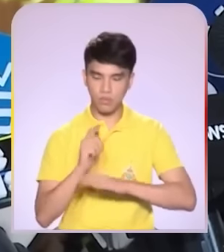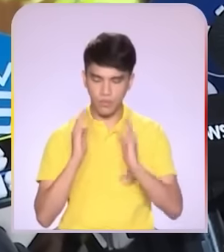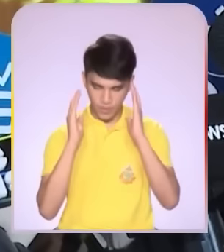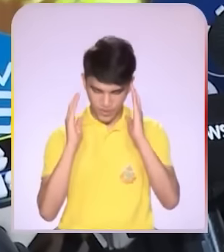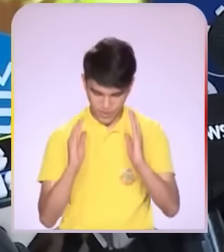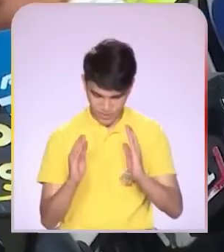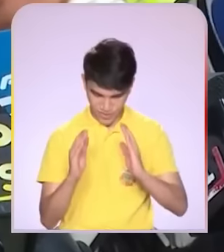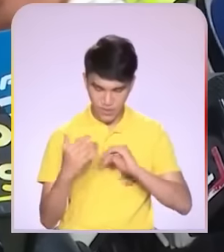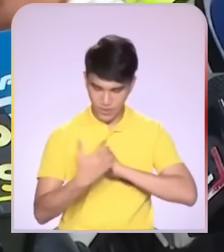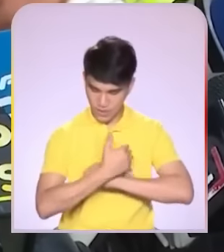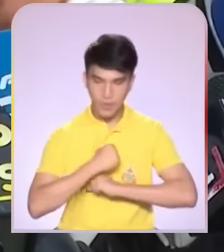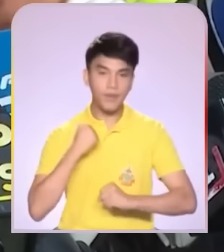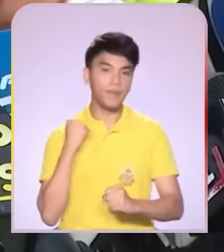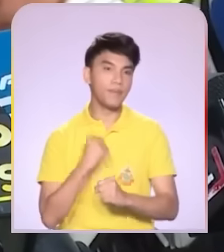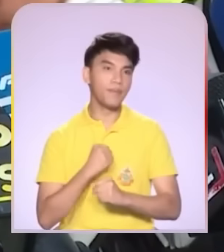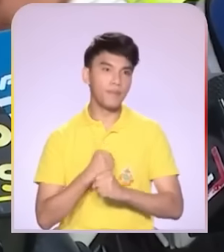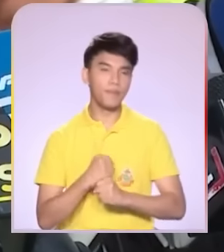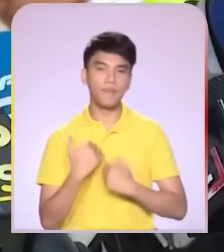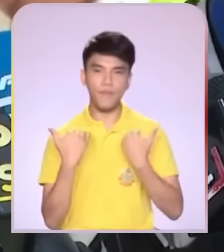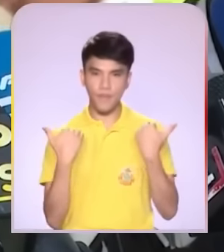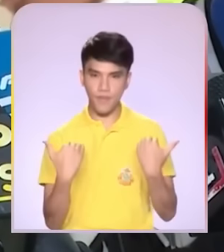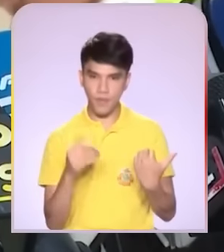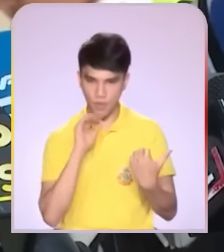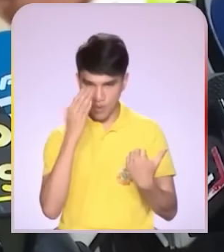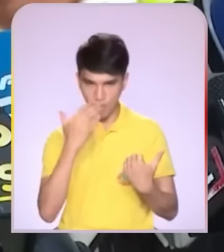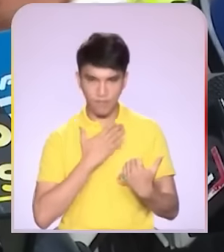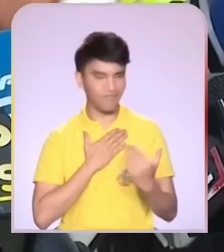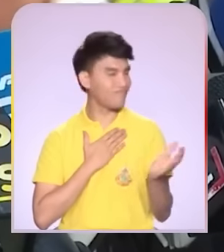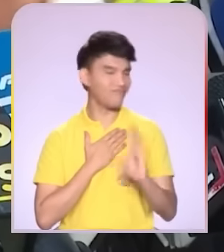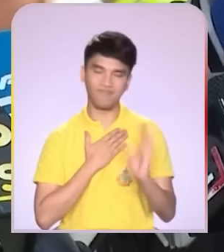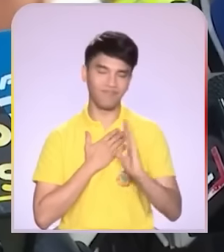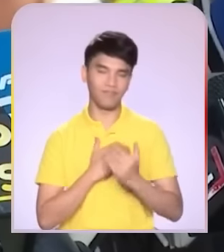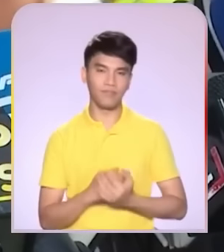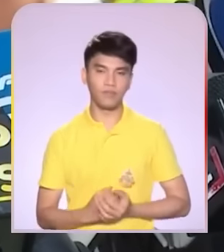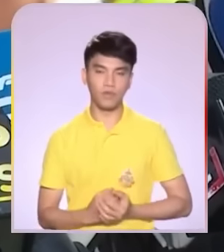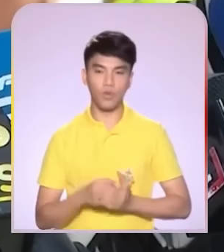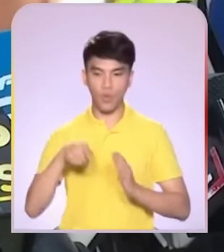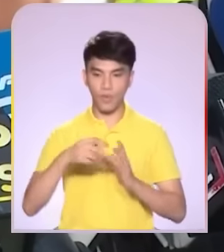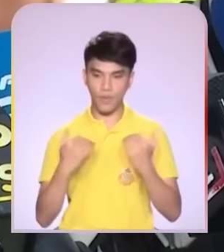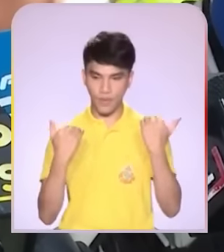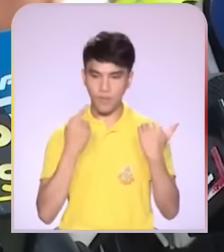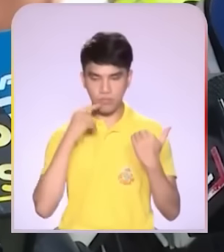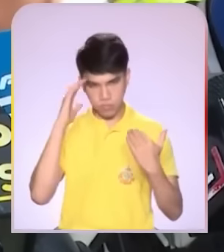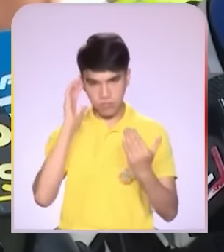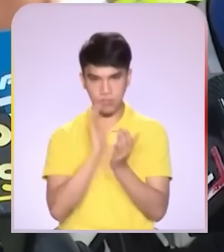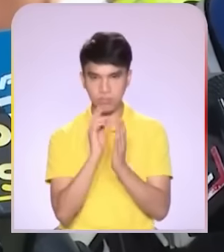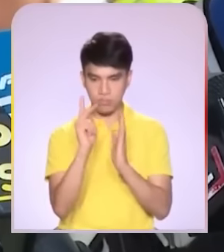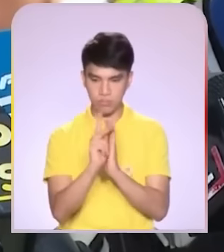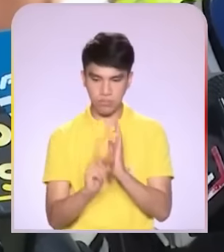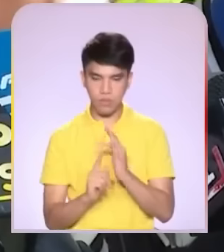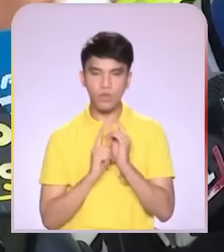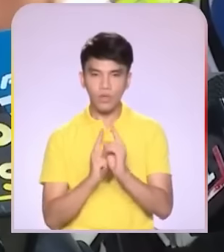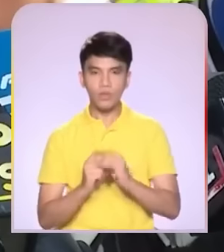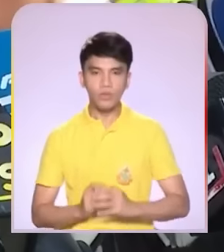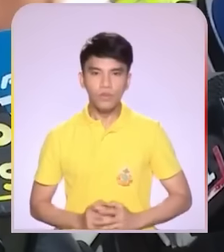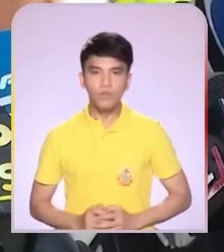ที่อ้างว่าเป็นนักการเมืองนะคะทางคุณสามารถเขาออกมาบอกแล้วว่าไม่ใช่เขานะคะแล้วก็เดี๋ยววันพุธนี้จะไปแจ้งความดำเนินคดีด้วย